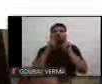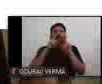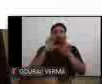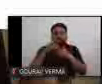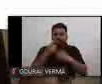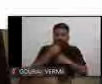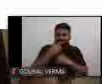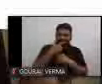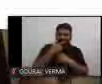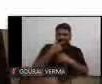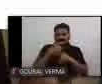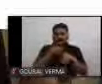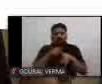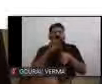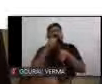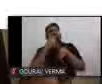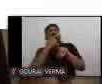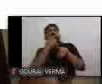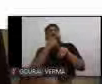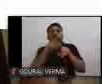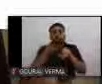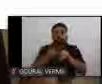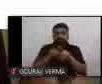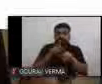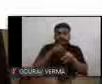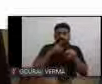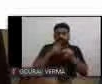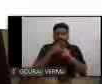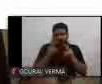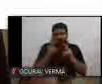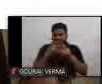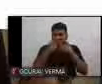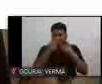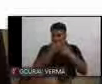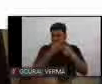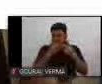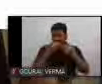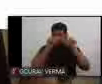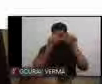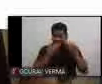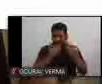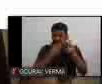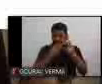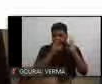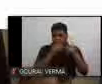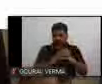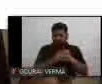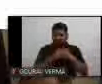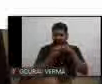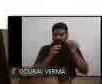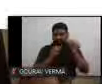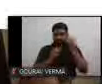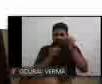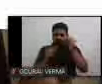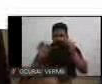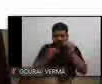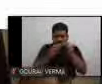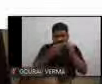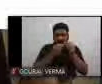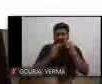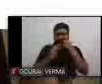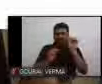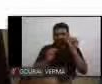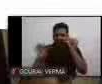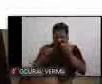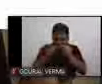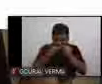kar rahe hai. This is visual imitation. Then visual patterns. बीट्स को स्ट्रिंग करना, कैसे वो स्ट्रिंग करते हैं, मतलब टैक्चुअली